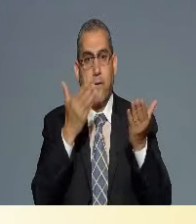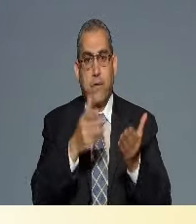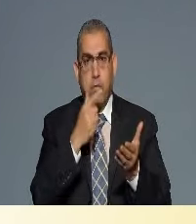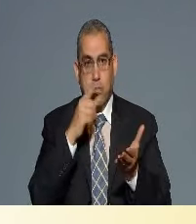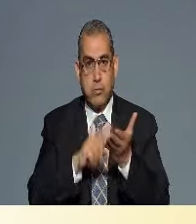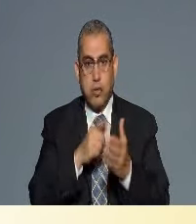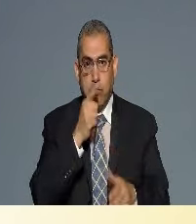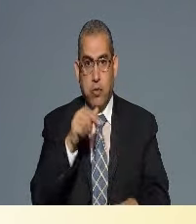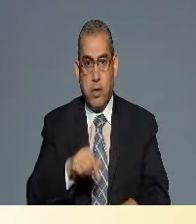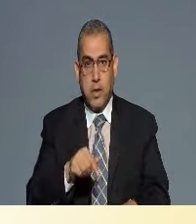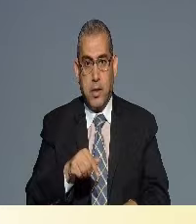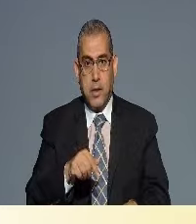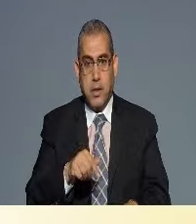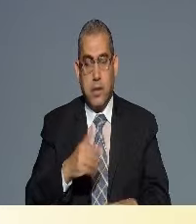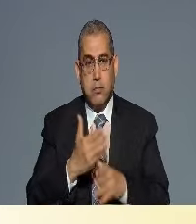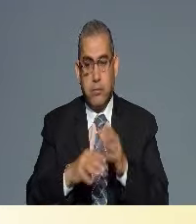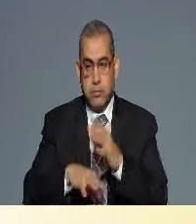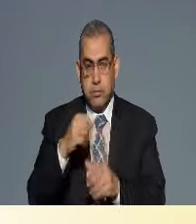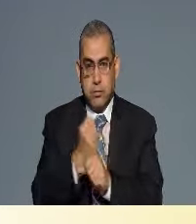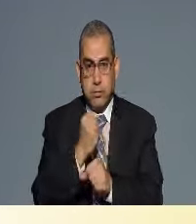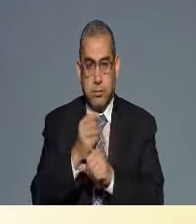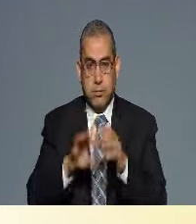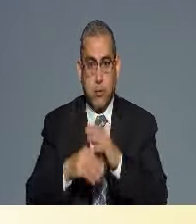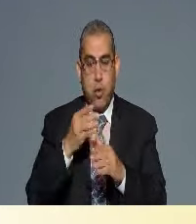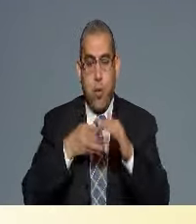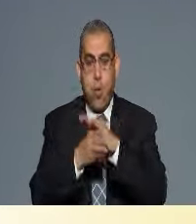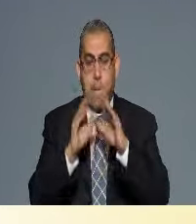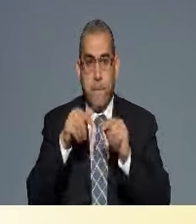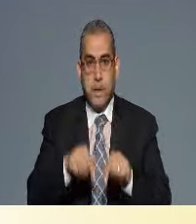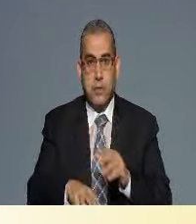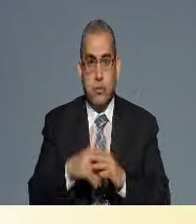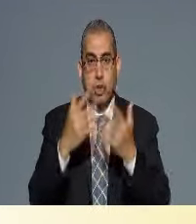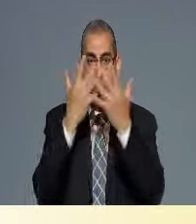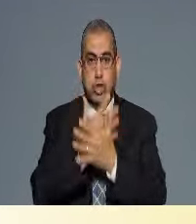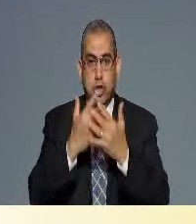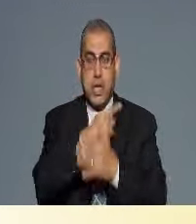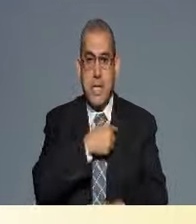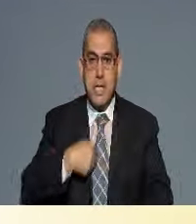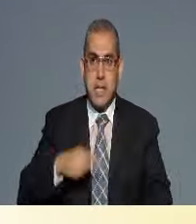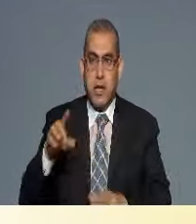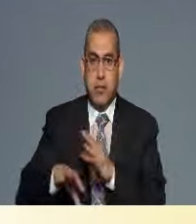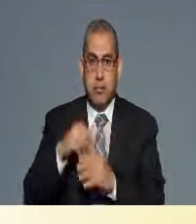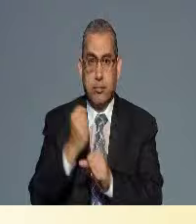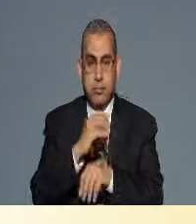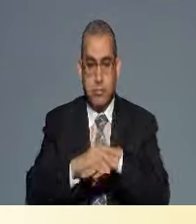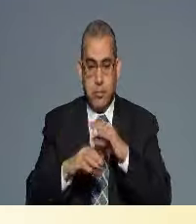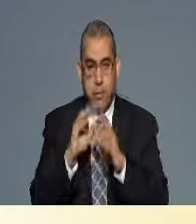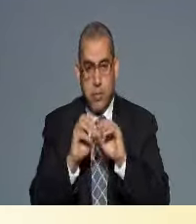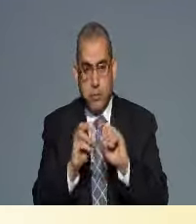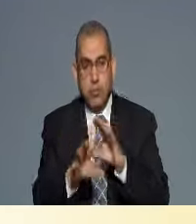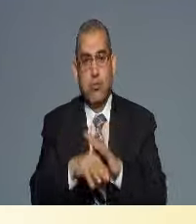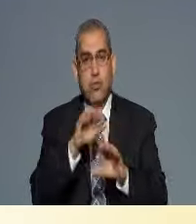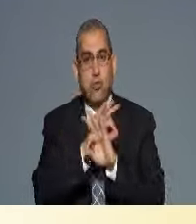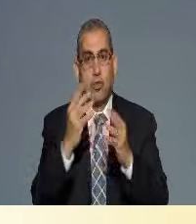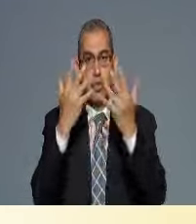على تصنيع داخل جمهوريه مصر العربيه، بنتكلم عن شركه صيني قامت بتوطين الصناعه هنا سيادتك في المصنع